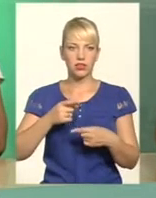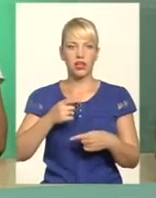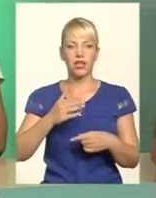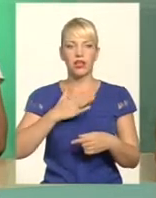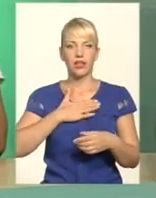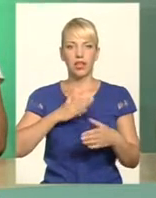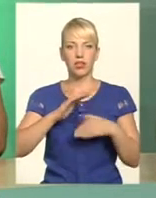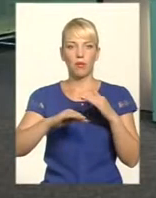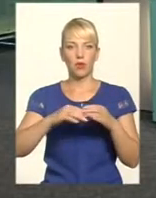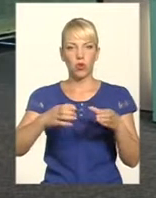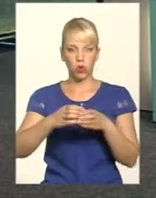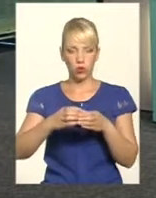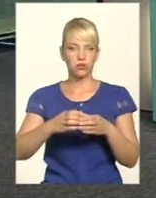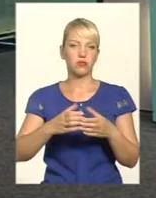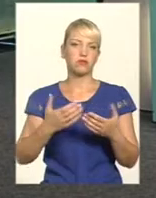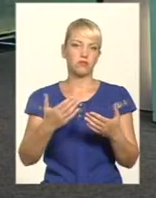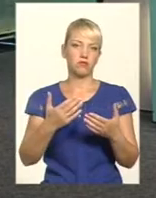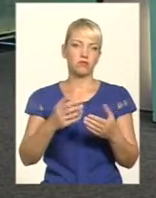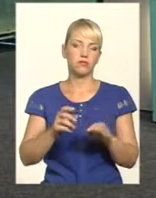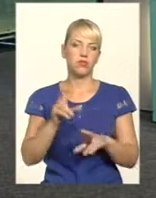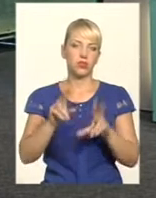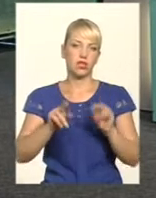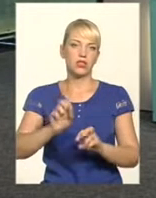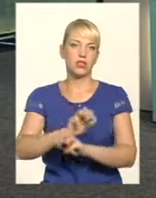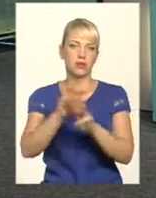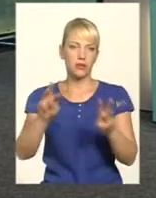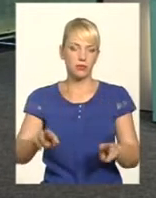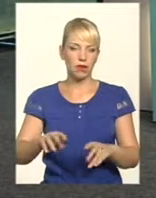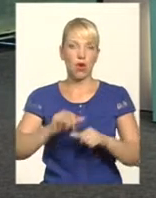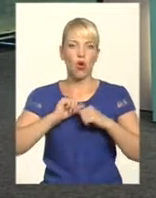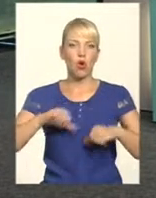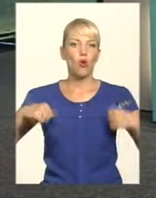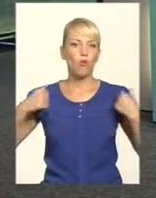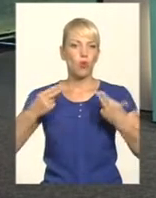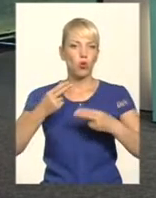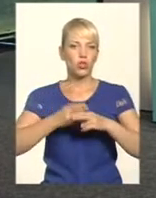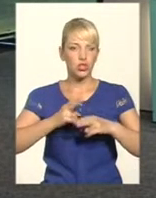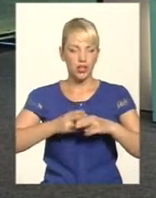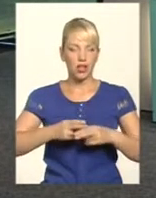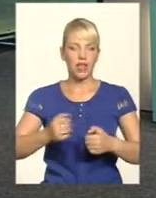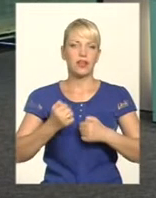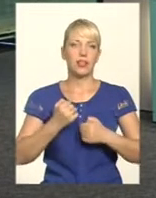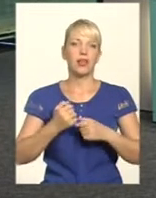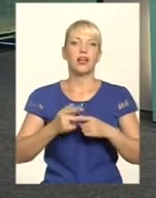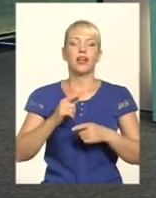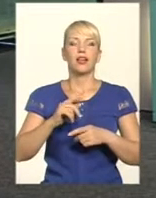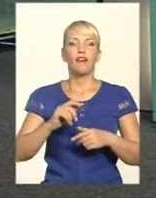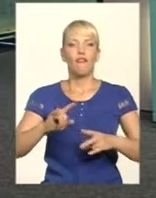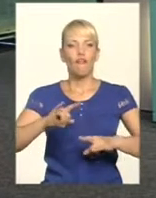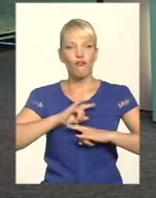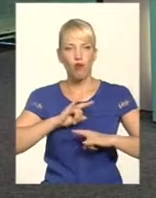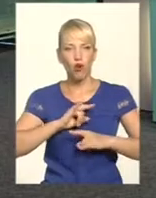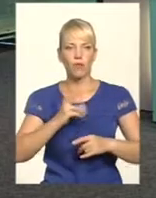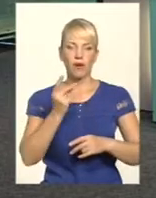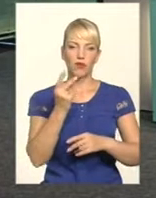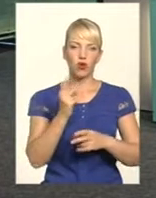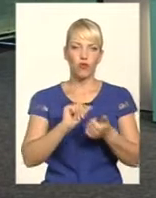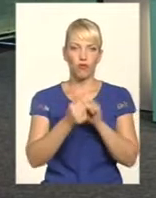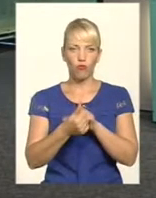підрозділ забезпечений. Основним засобами захисту – бронежилети, форма, підміна форма, яка нам не потрібна,